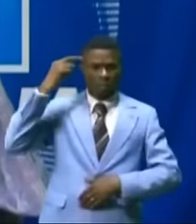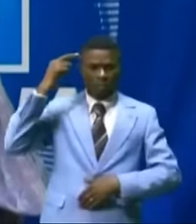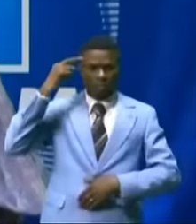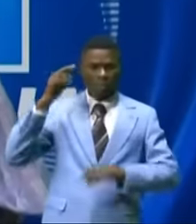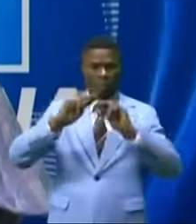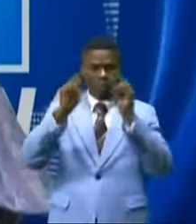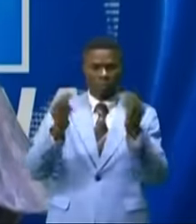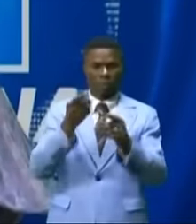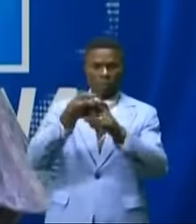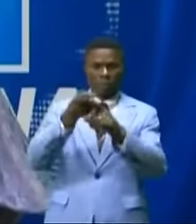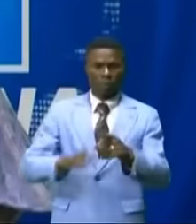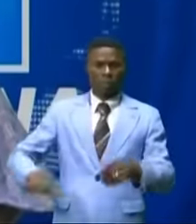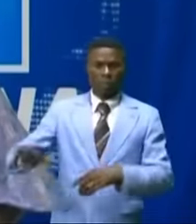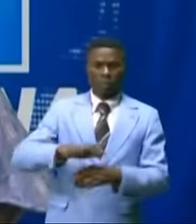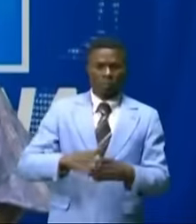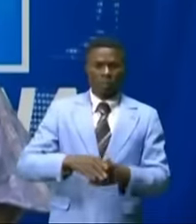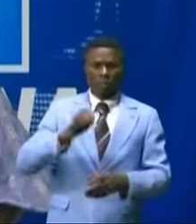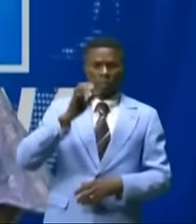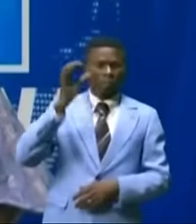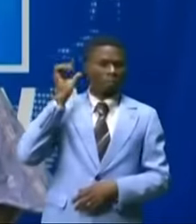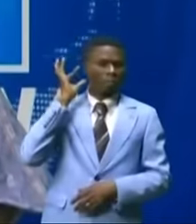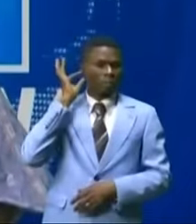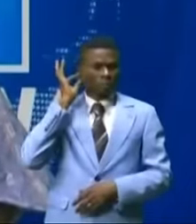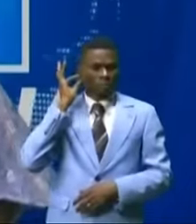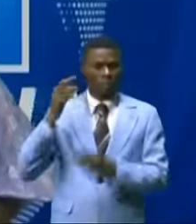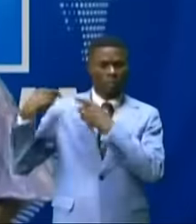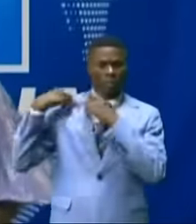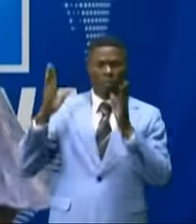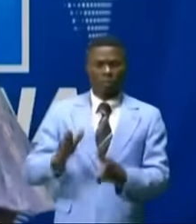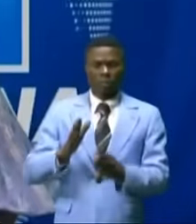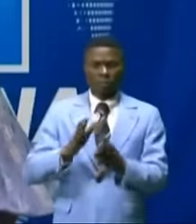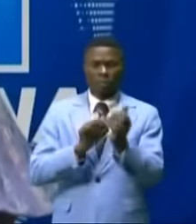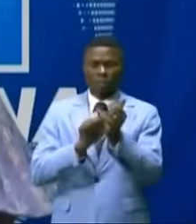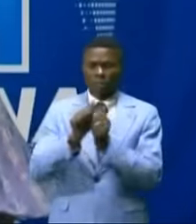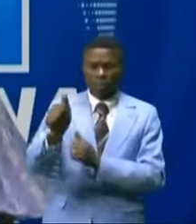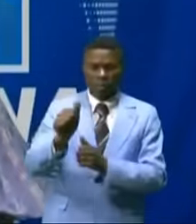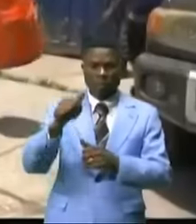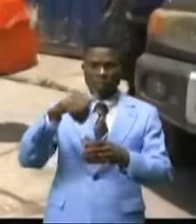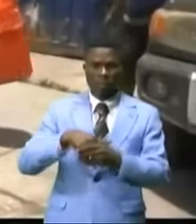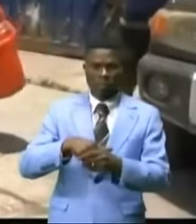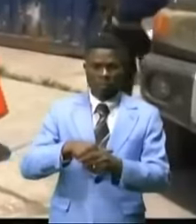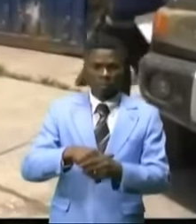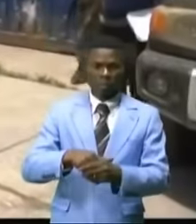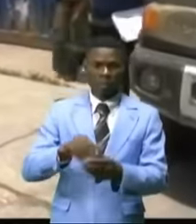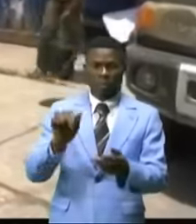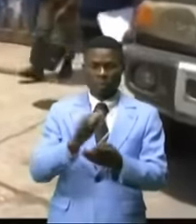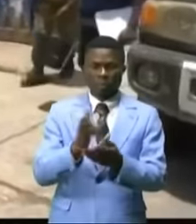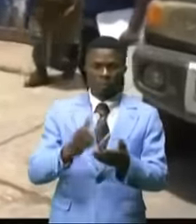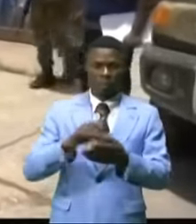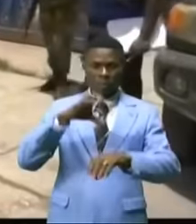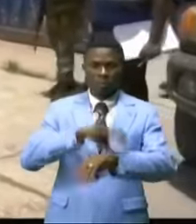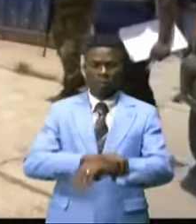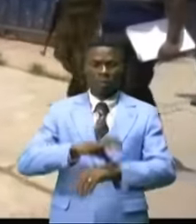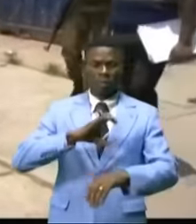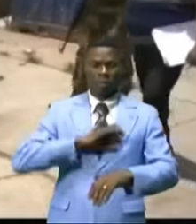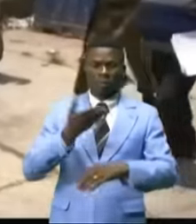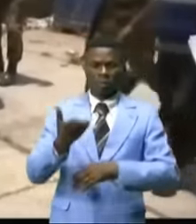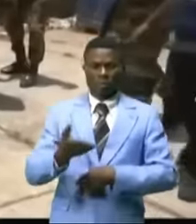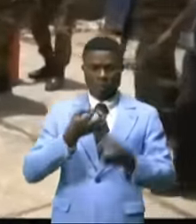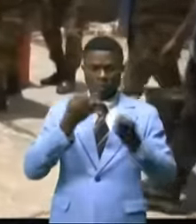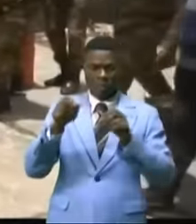cargaison venait de l'Éthiopie et son propriétaire a réussi à passer à travers les mailles de filet. Les détails dans ce